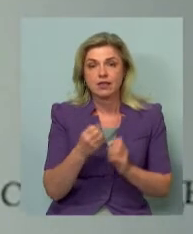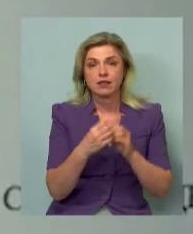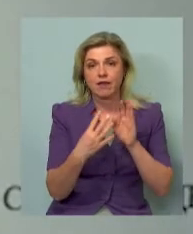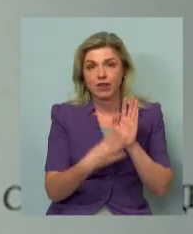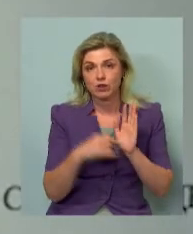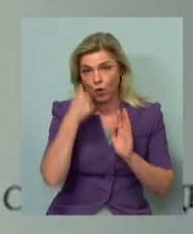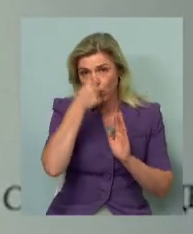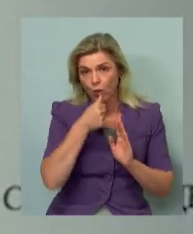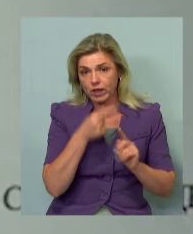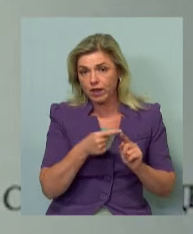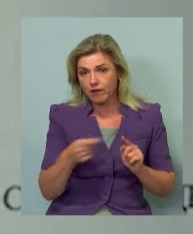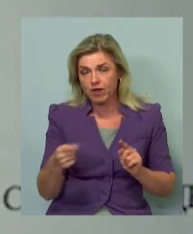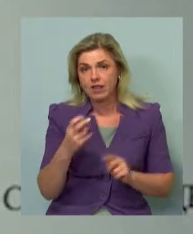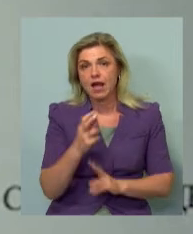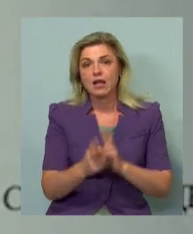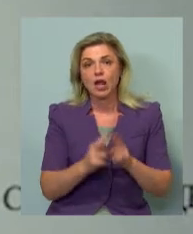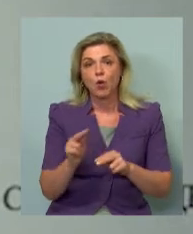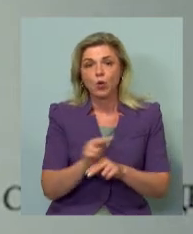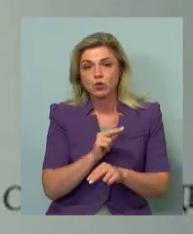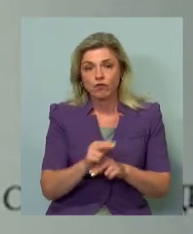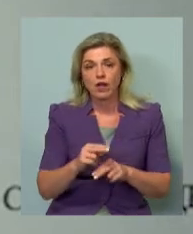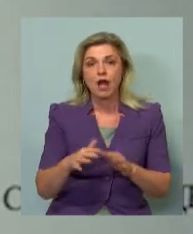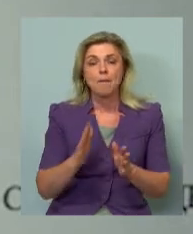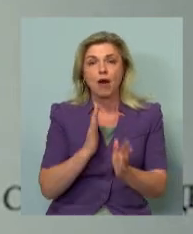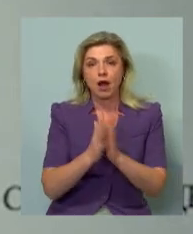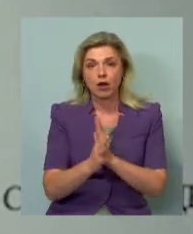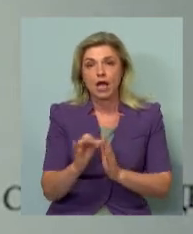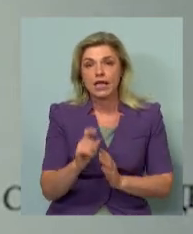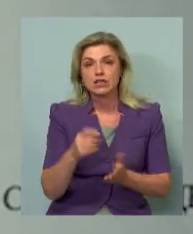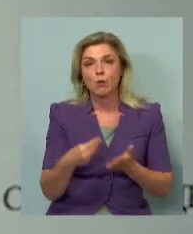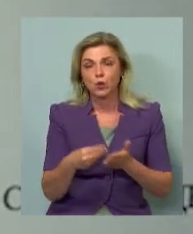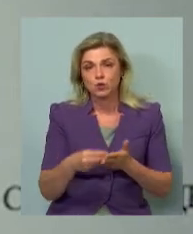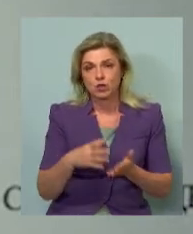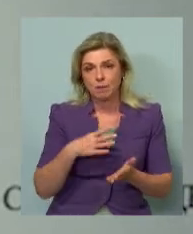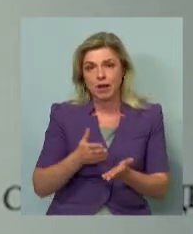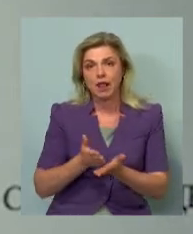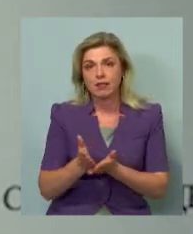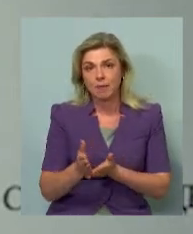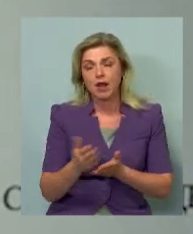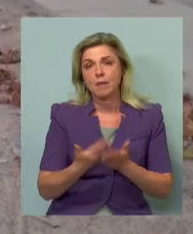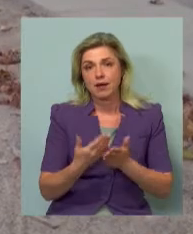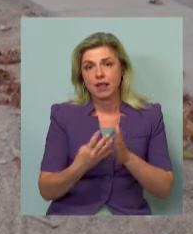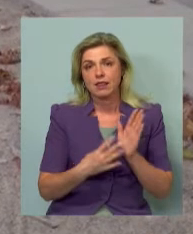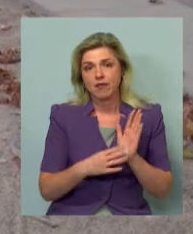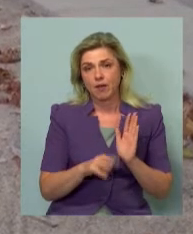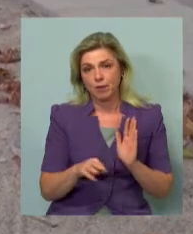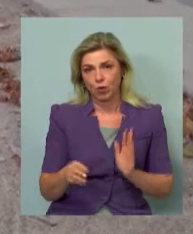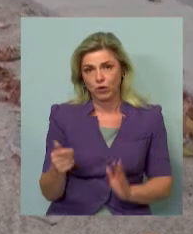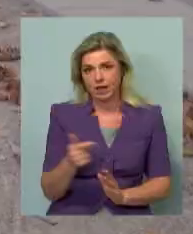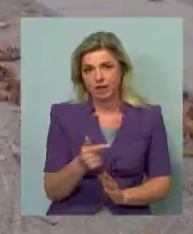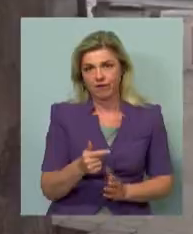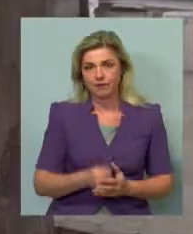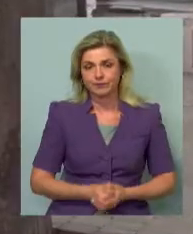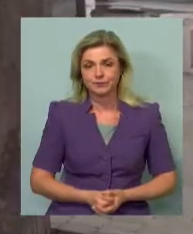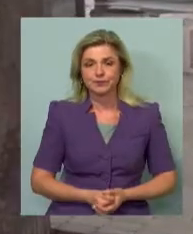2012-2019 років на реконструкцію скверу Манганарєвський із міського бюджету було спрямовано понад 9 мільйонів гривень. Валентина Гурова, Ігор